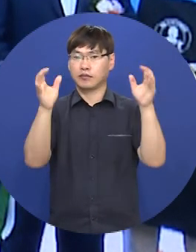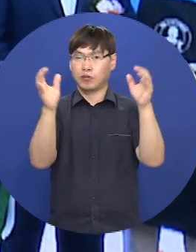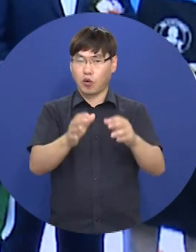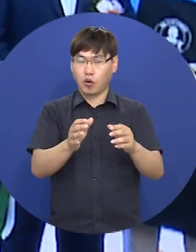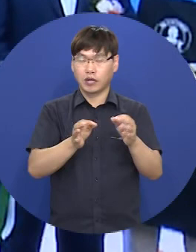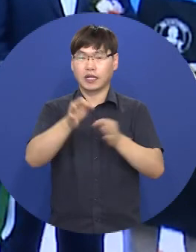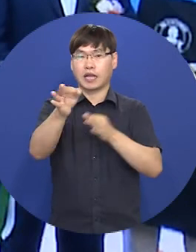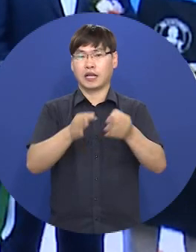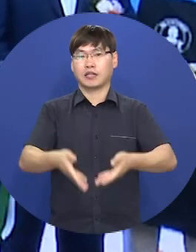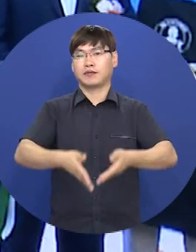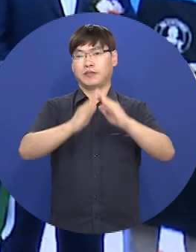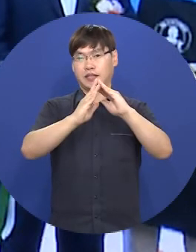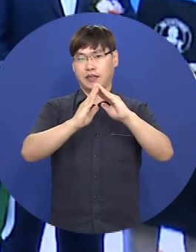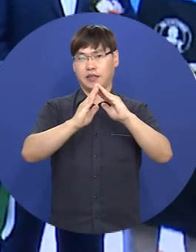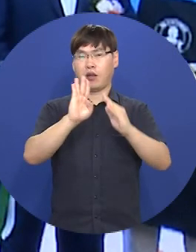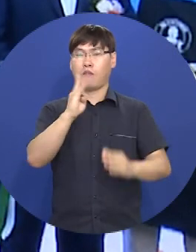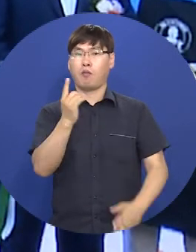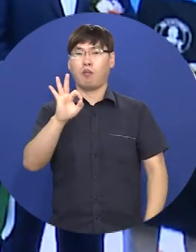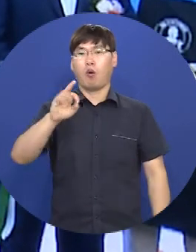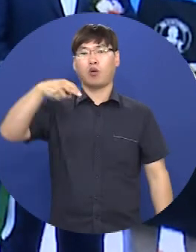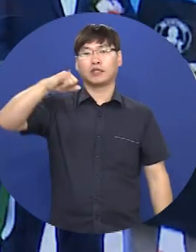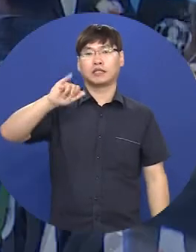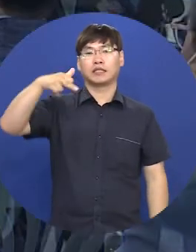지난 9월 7일 정식 오픈했습니다.